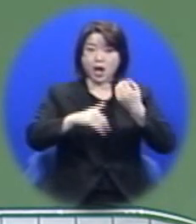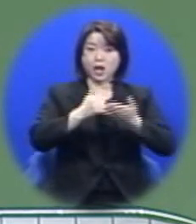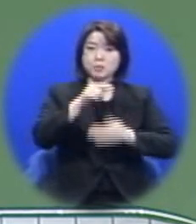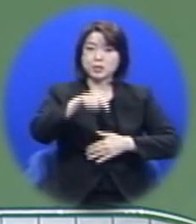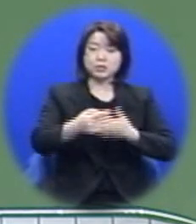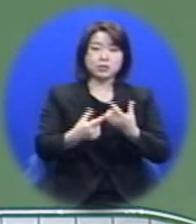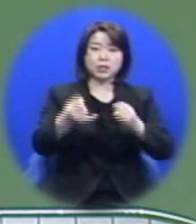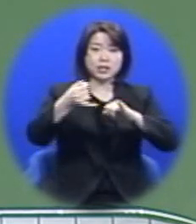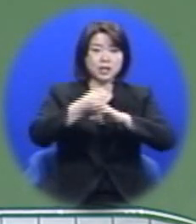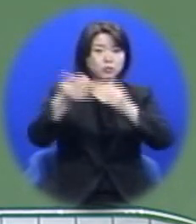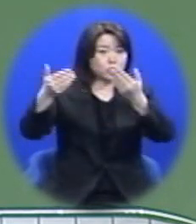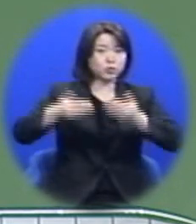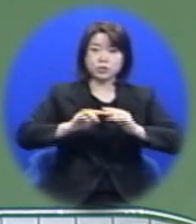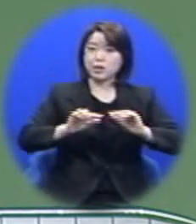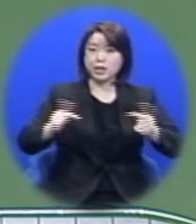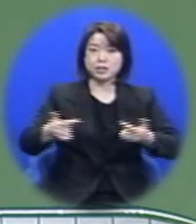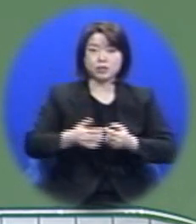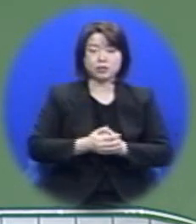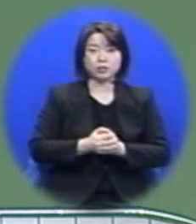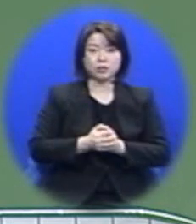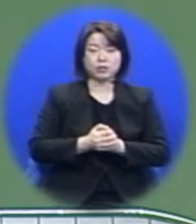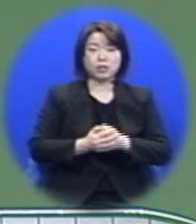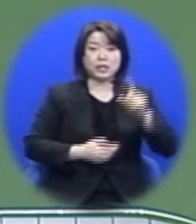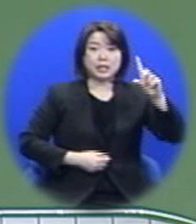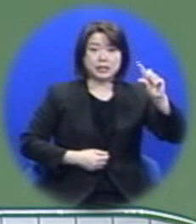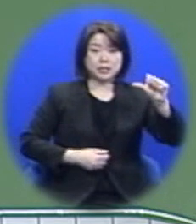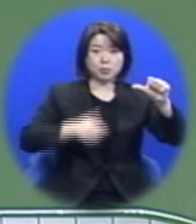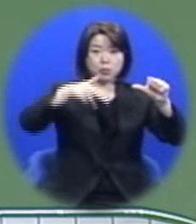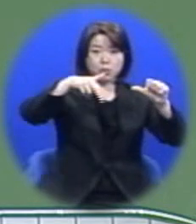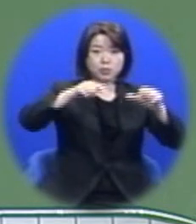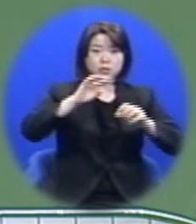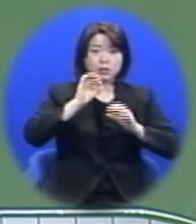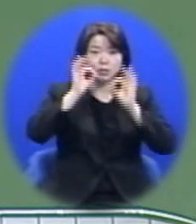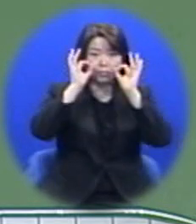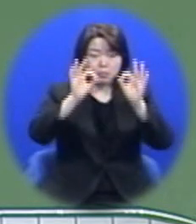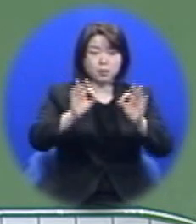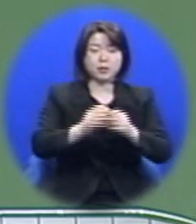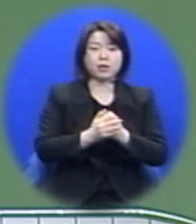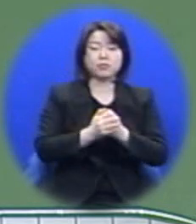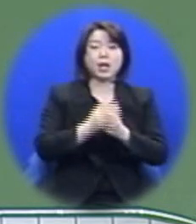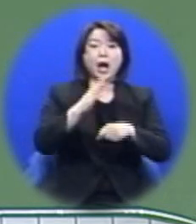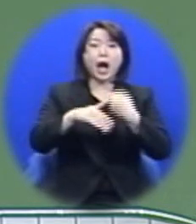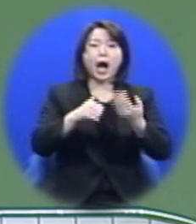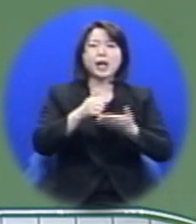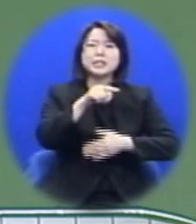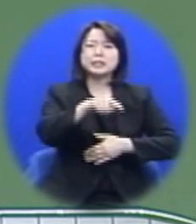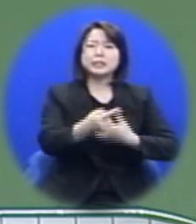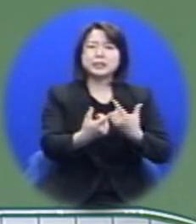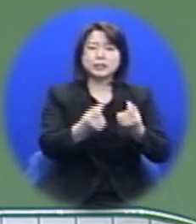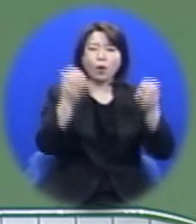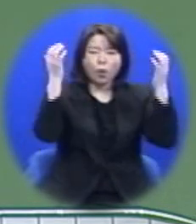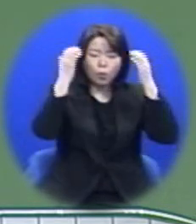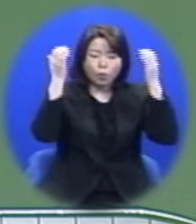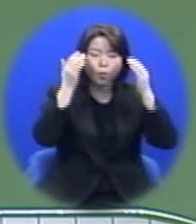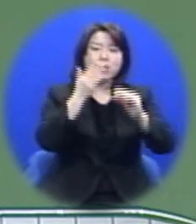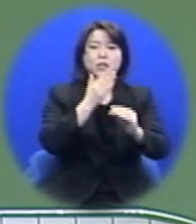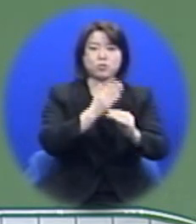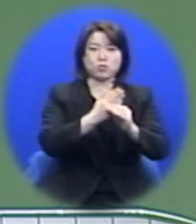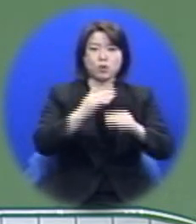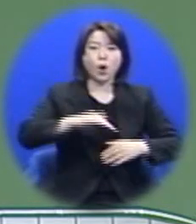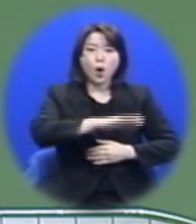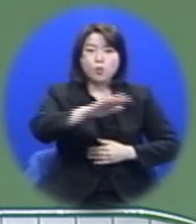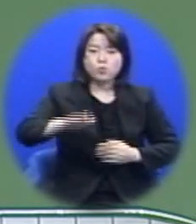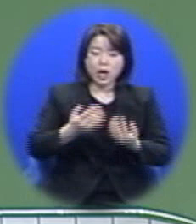그렇게 약속하지 않았습니다. 15절 말씀해 보면 하나님은 그런 고난 중에서도 우리와